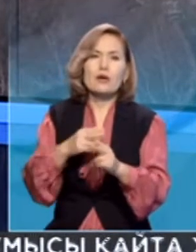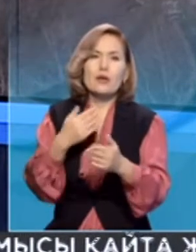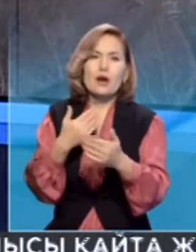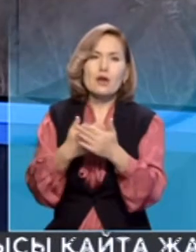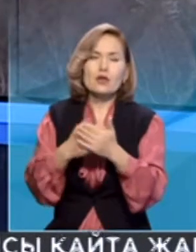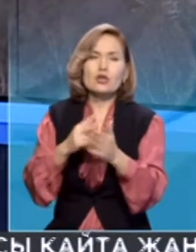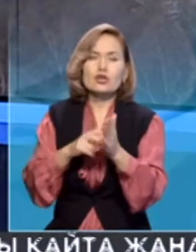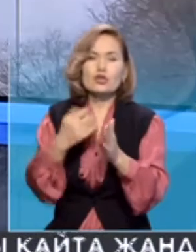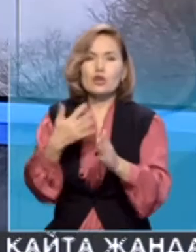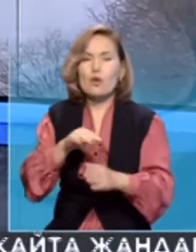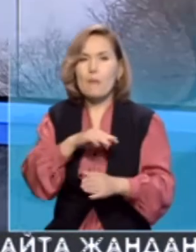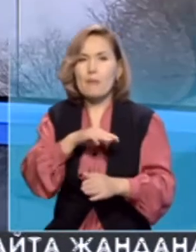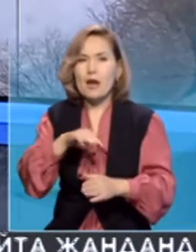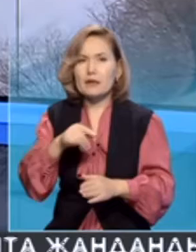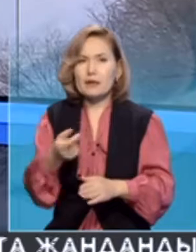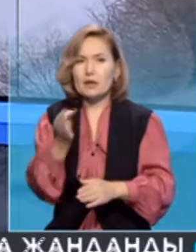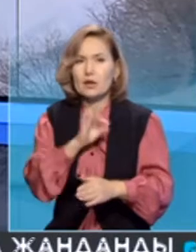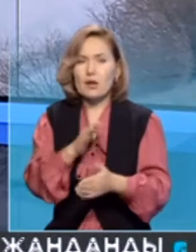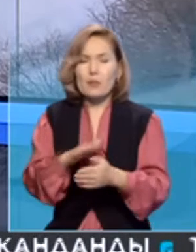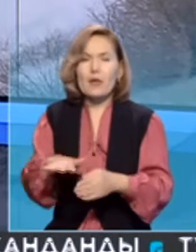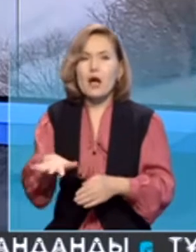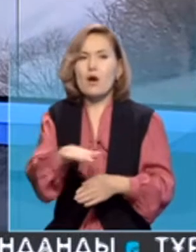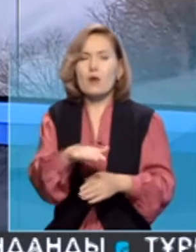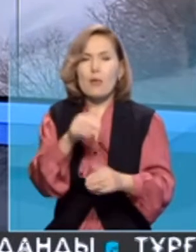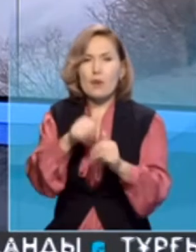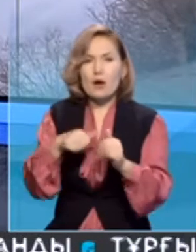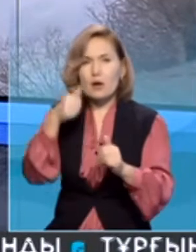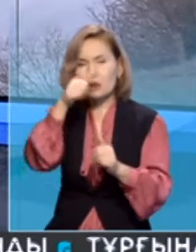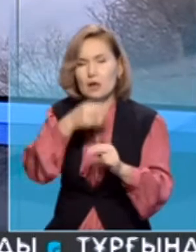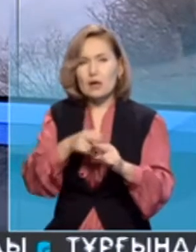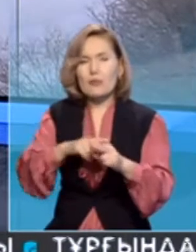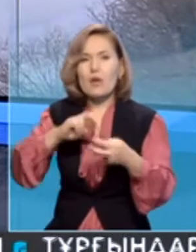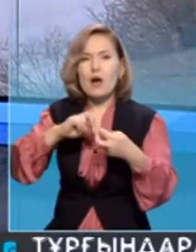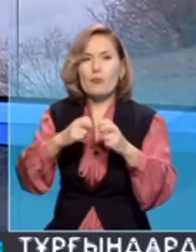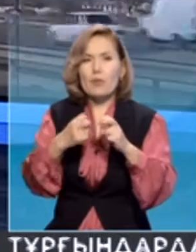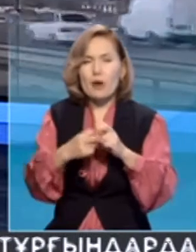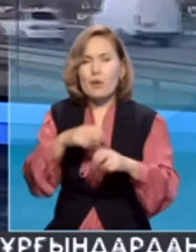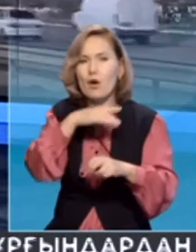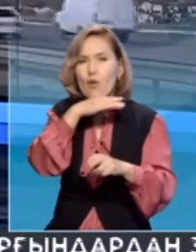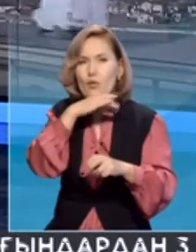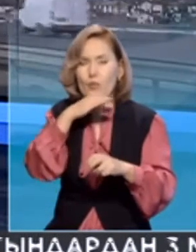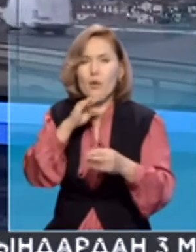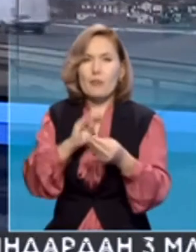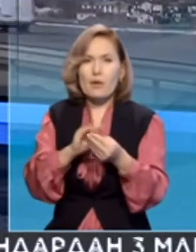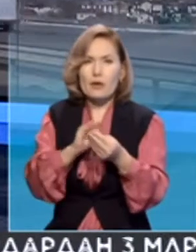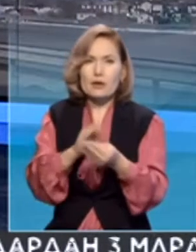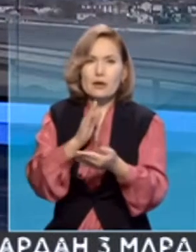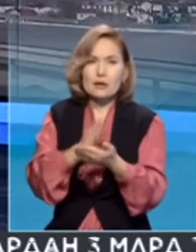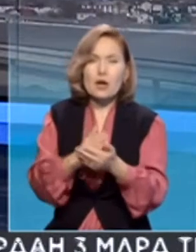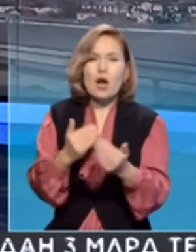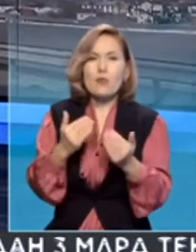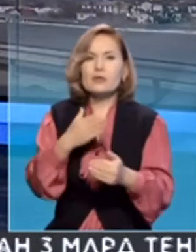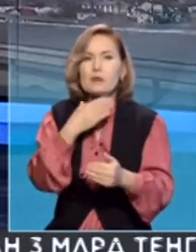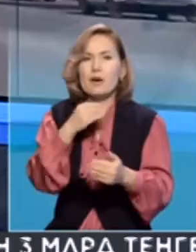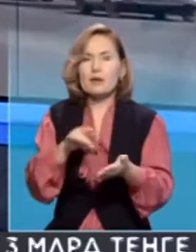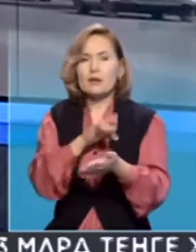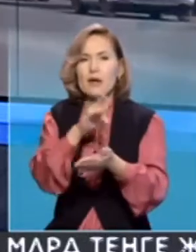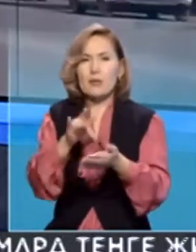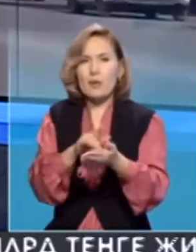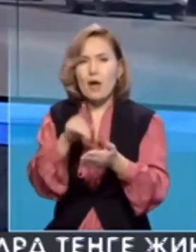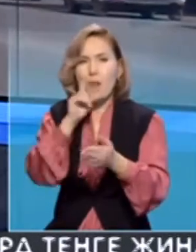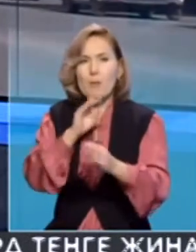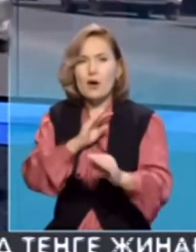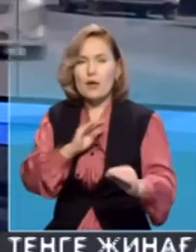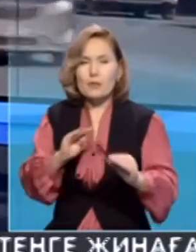миллиард теңгеге жуықтаған. Дегенмен өңірде жылдар бойы шешімін таппай келе жатқан өзекті мәселелер де жетерлік. Бүгінде Семей